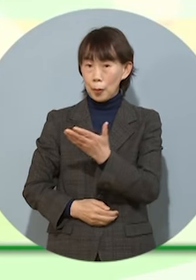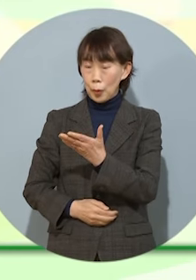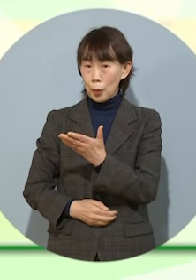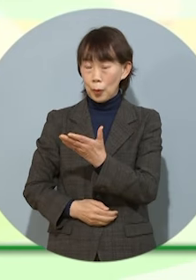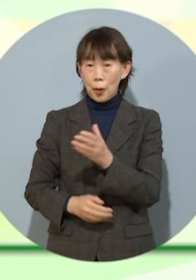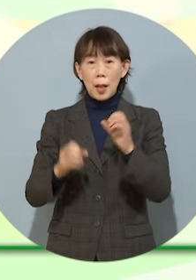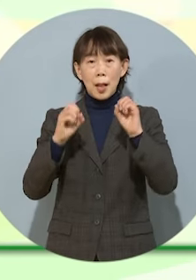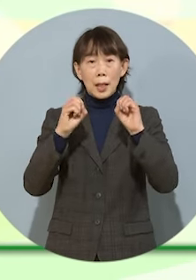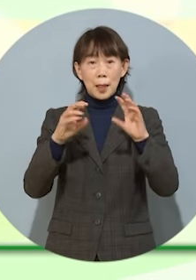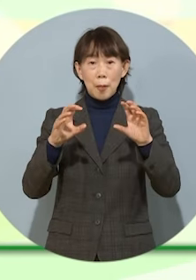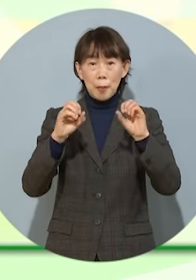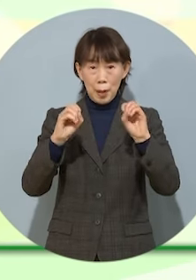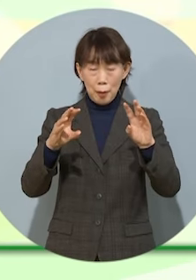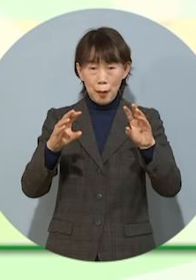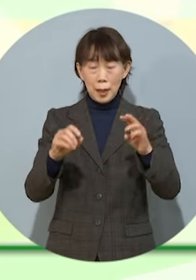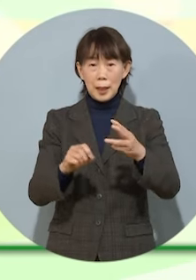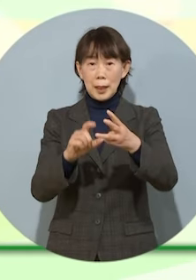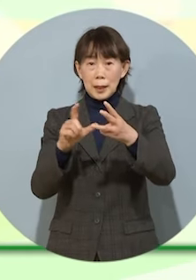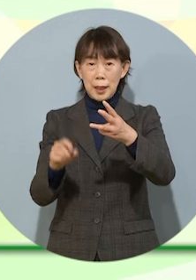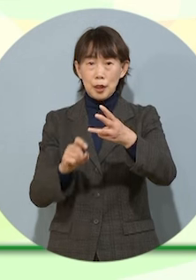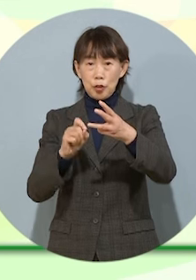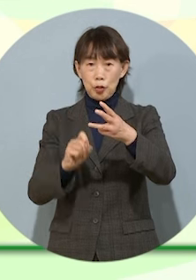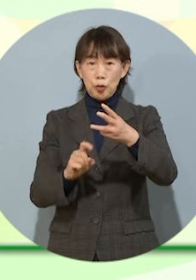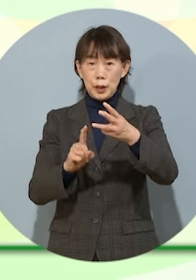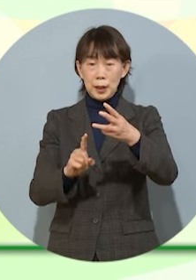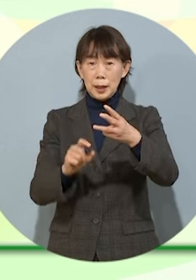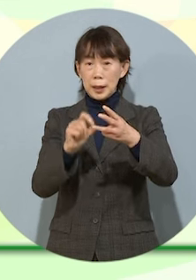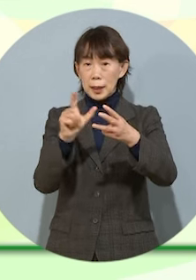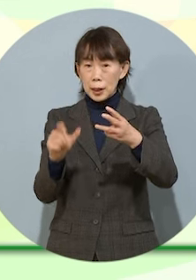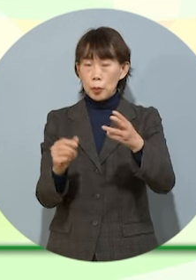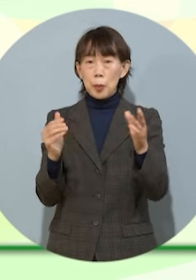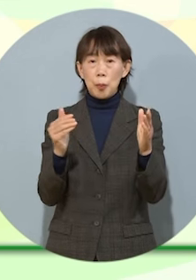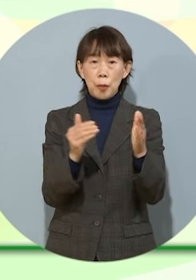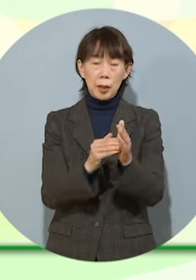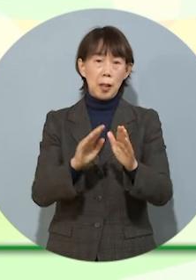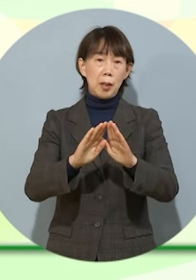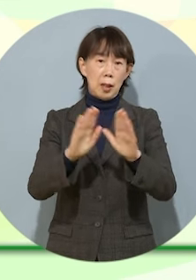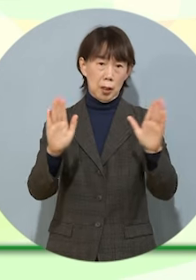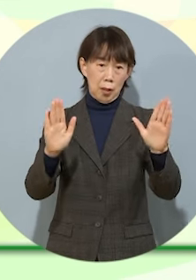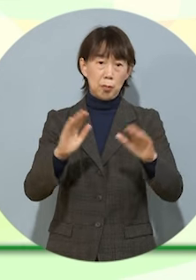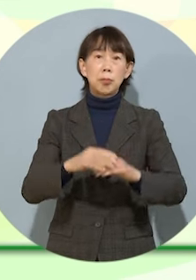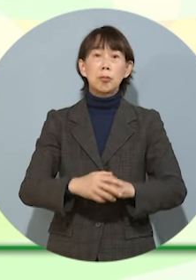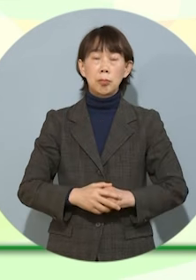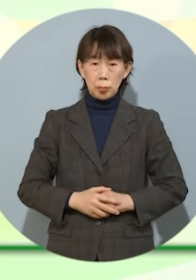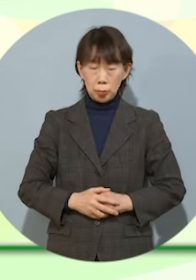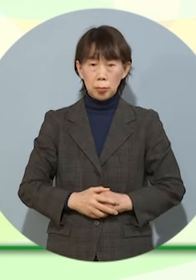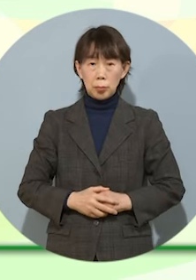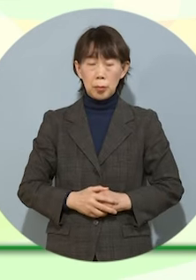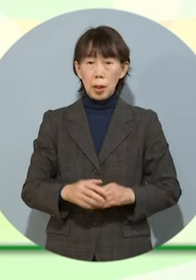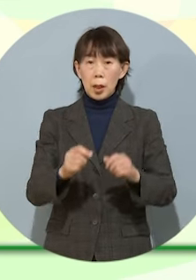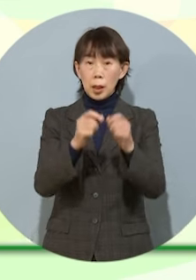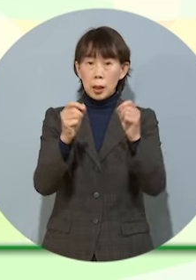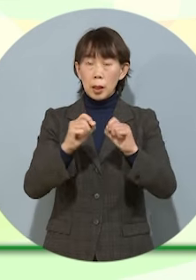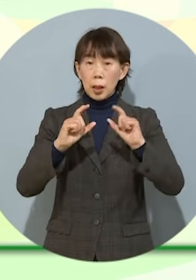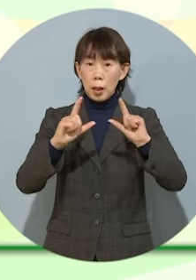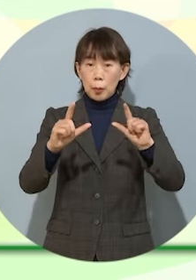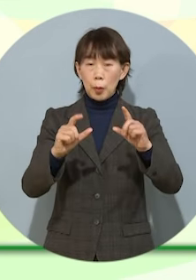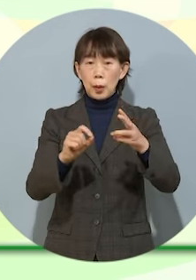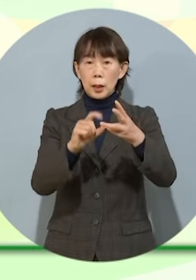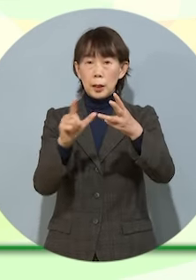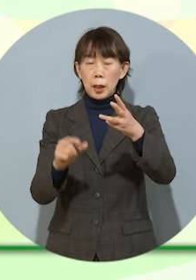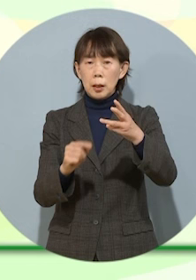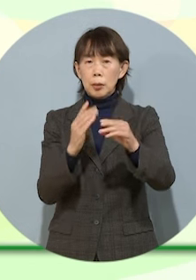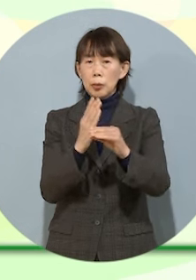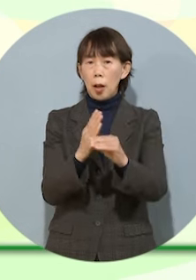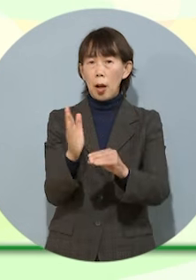SNS 参加型企画も今月11日月曜日まで開催しており結果発表は3月中旬